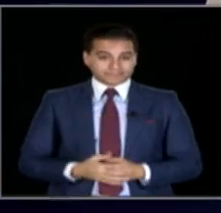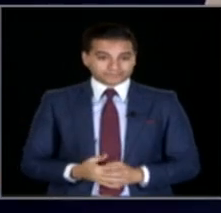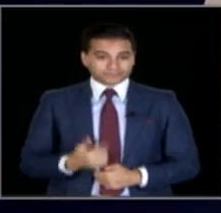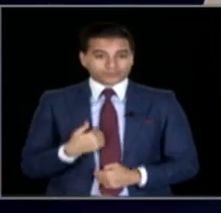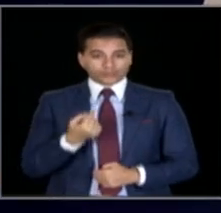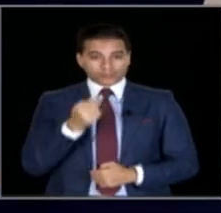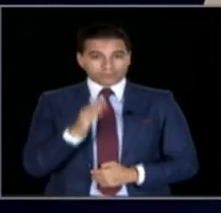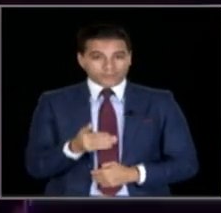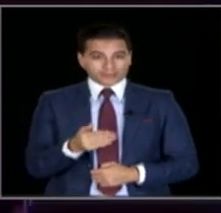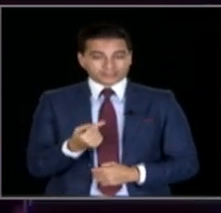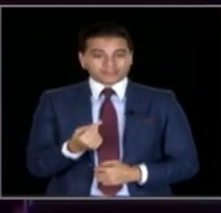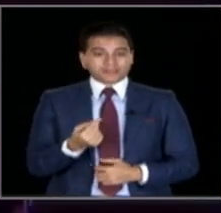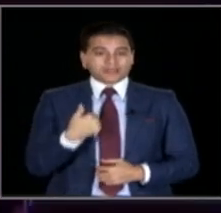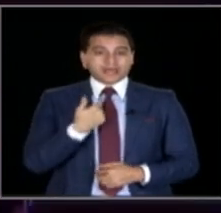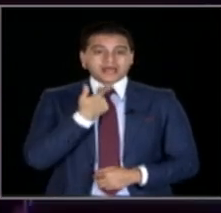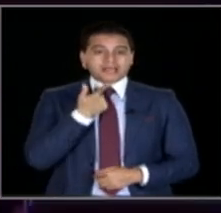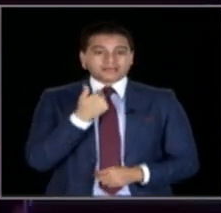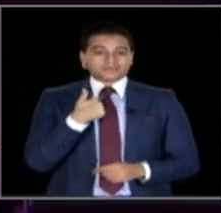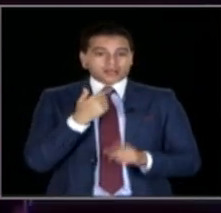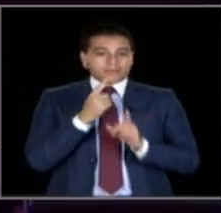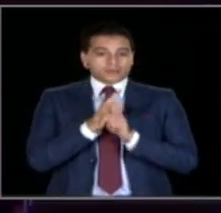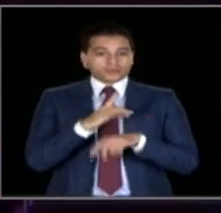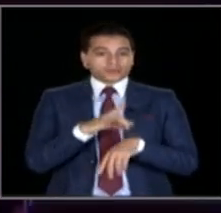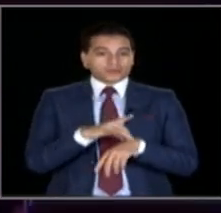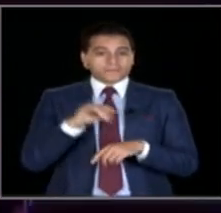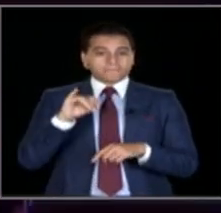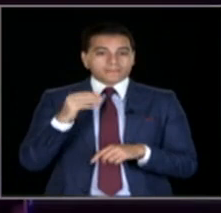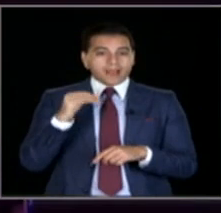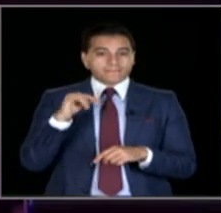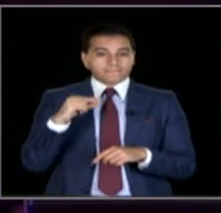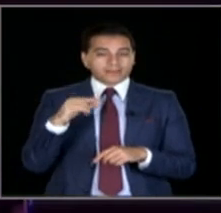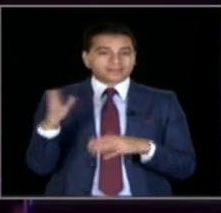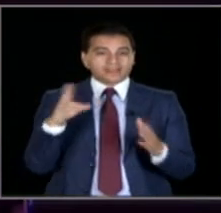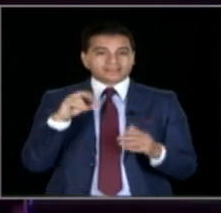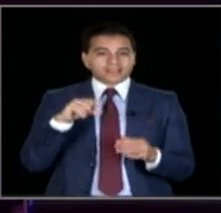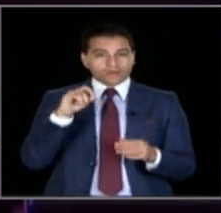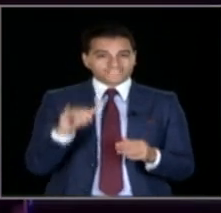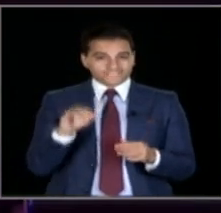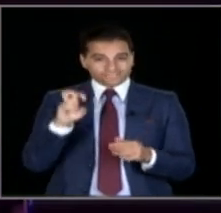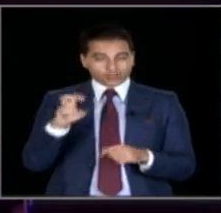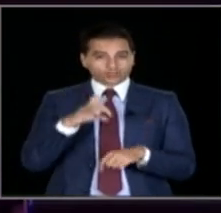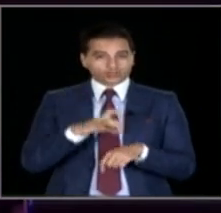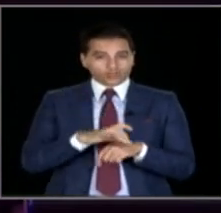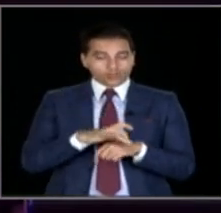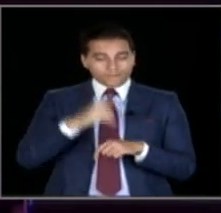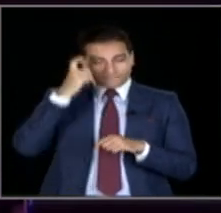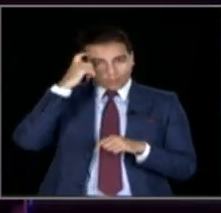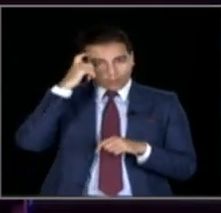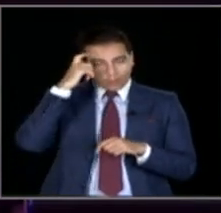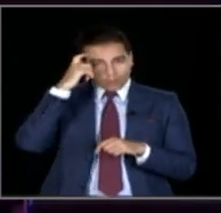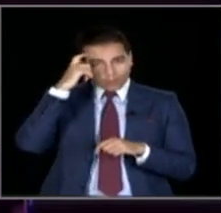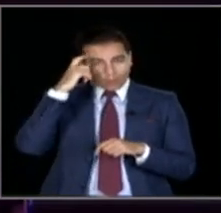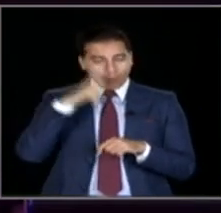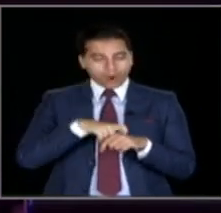طلب؟ اتفضلي. نفسي أقابل الدكتور محمد توفيق، دكتور مخ وأعصاب، إن هو اللي عمل لي العملية